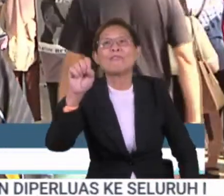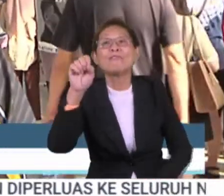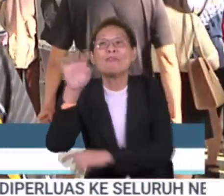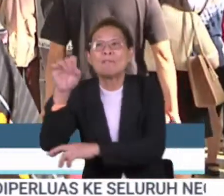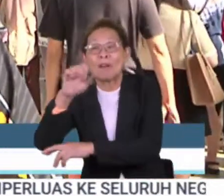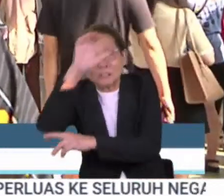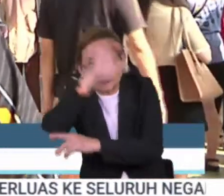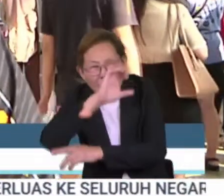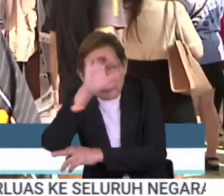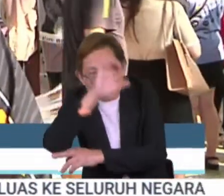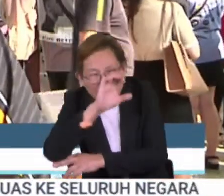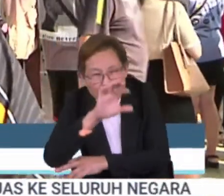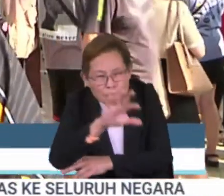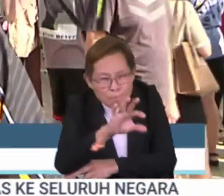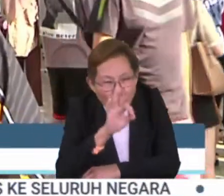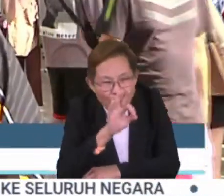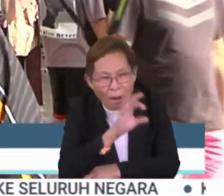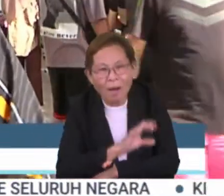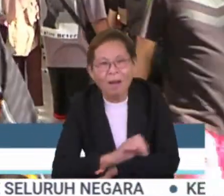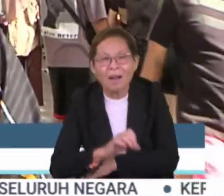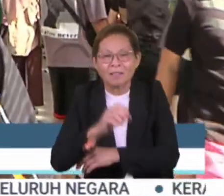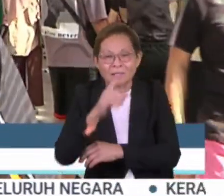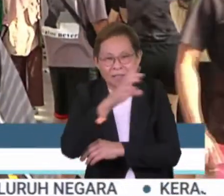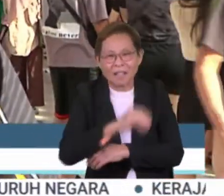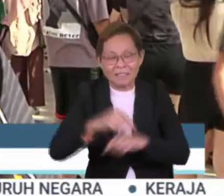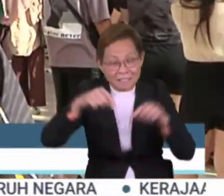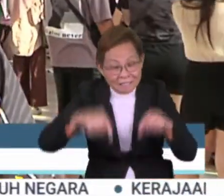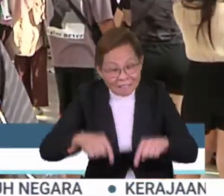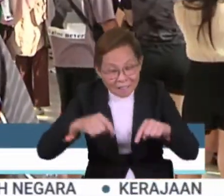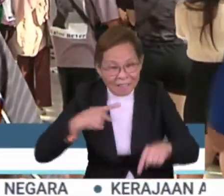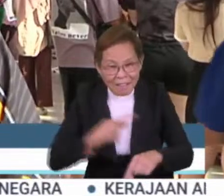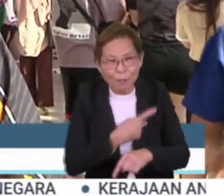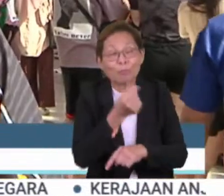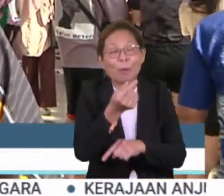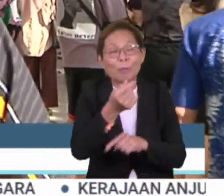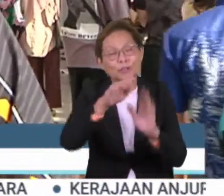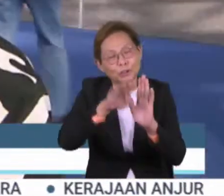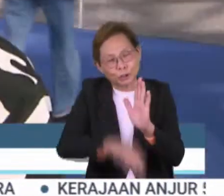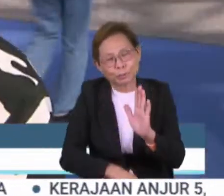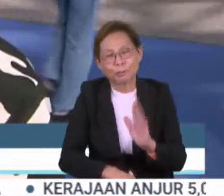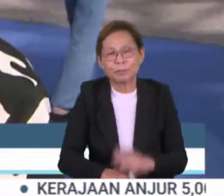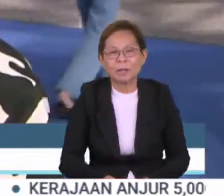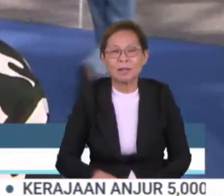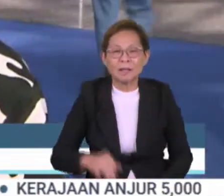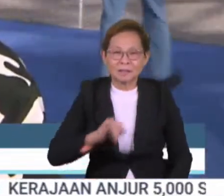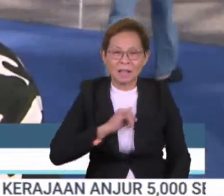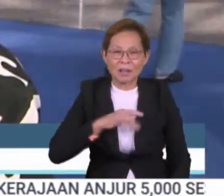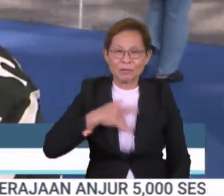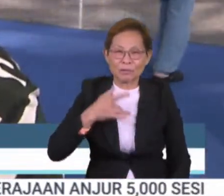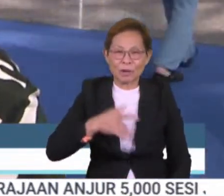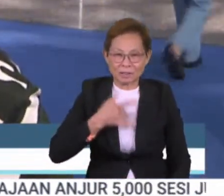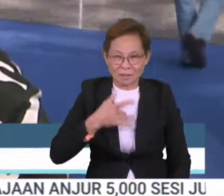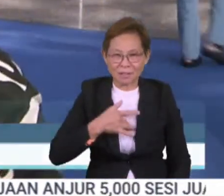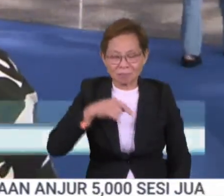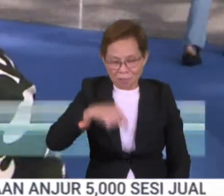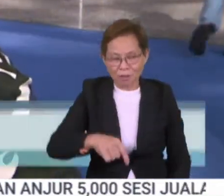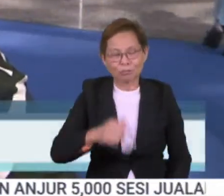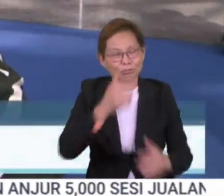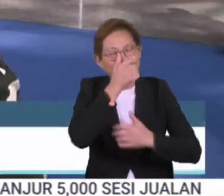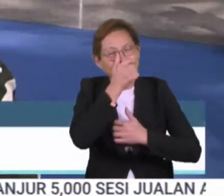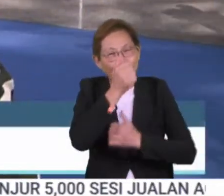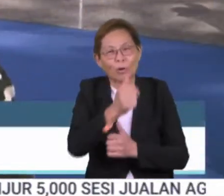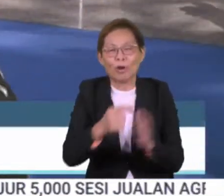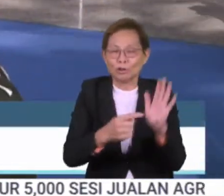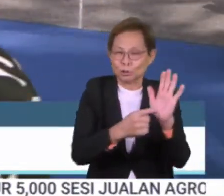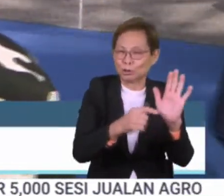sesuatu yang anda boleh dapat, sesuatu yang anda inginkan, dan di sini juga kita dapat harga yang berpatutan. Saya rasa aktiviti sini menarik,